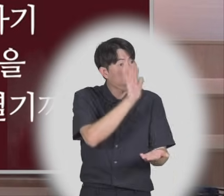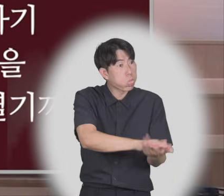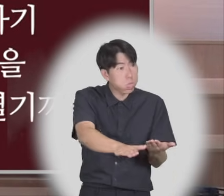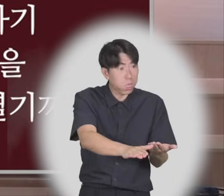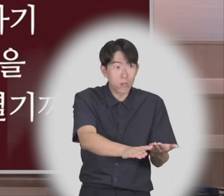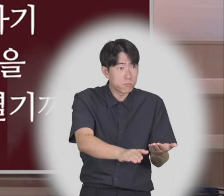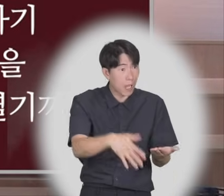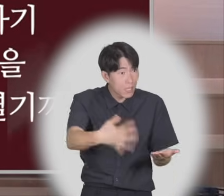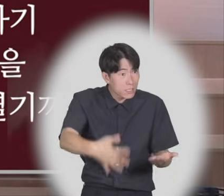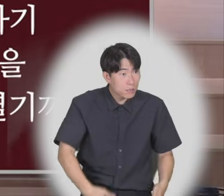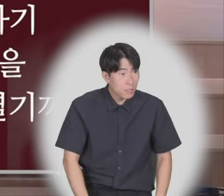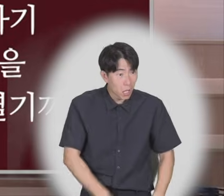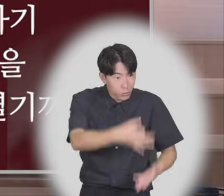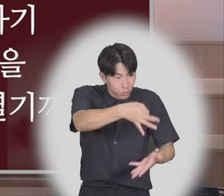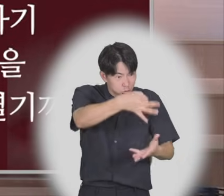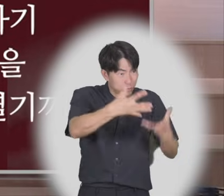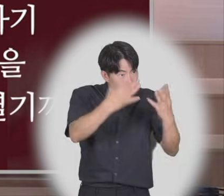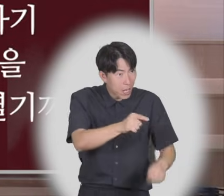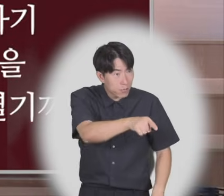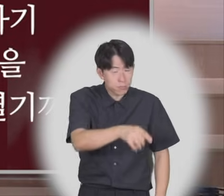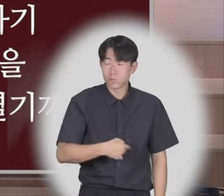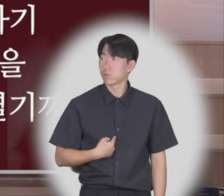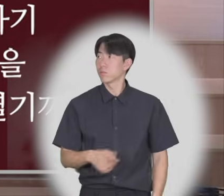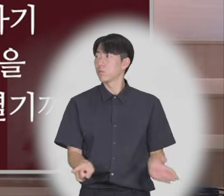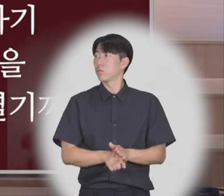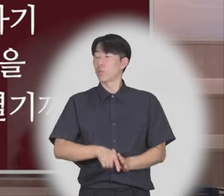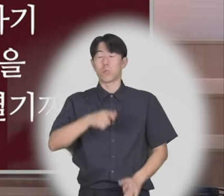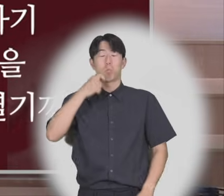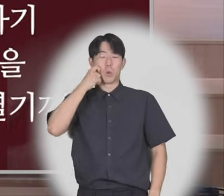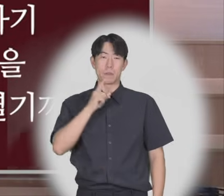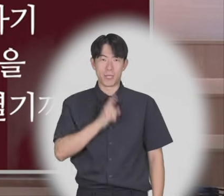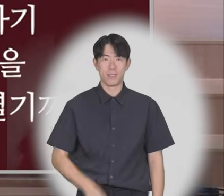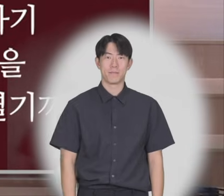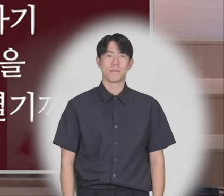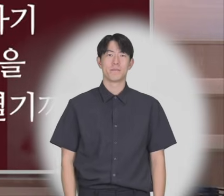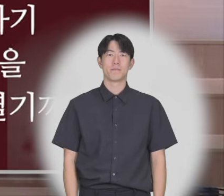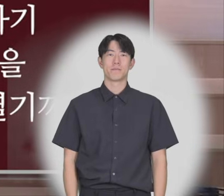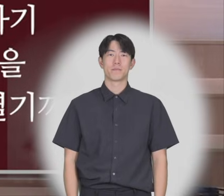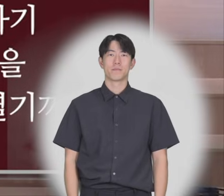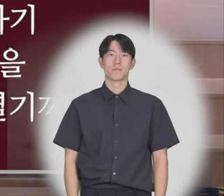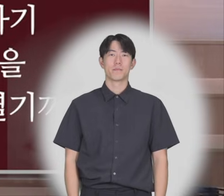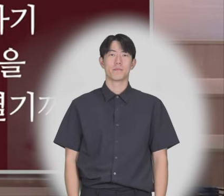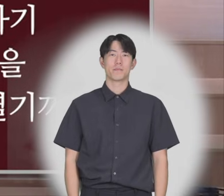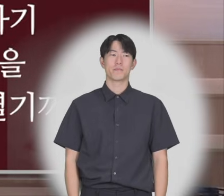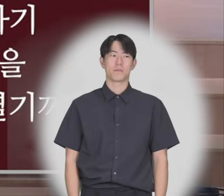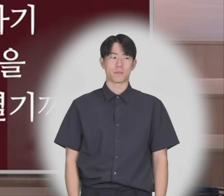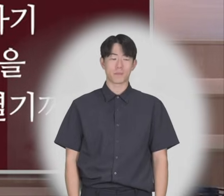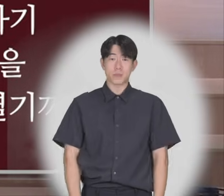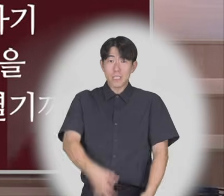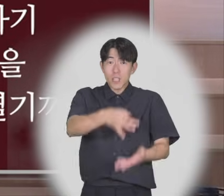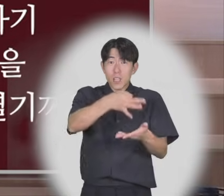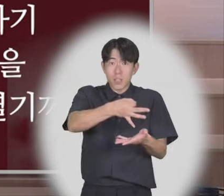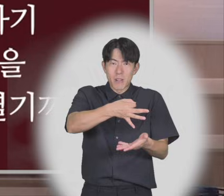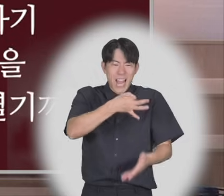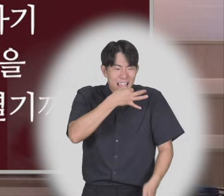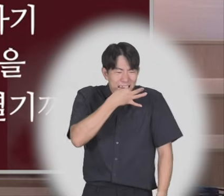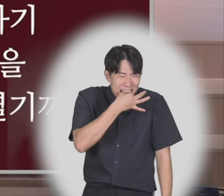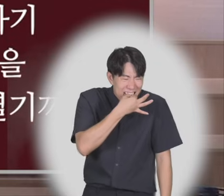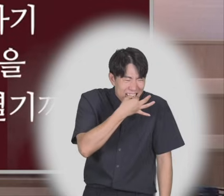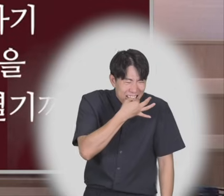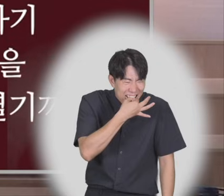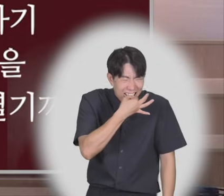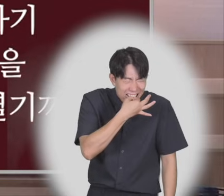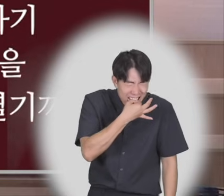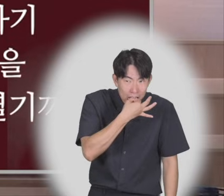마음을 믿을 수 없다, 그런 얘기를 했어요. 결국은 이 재물에 대한 욕심에서